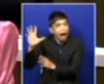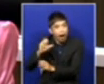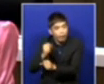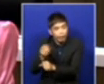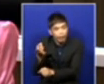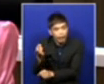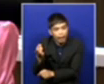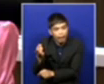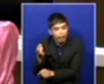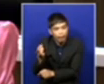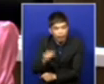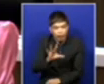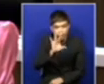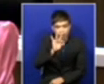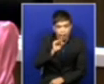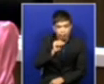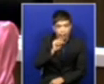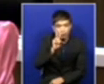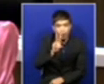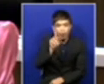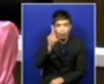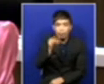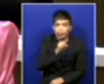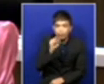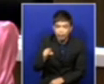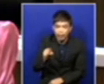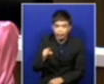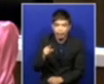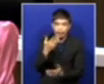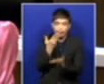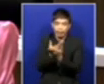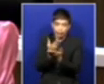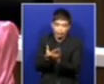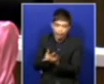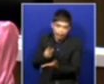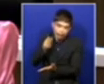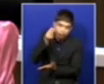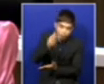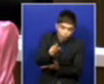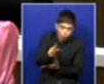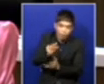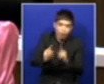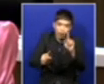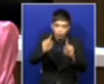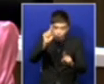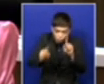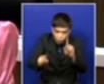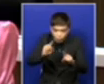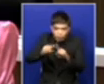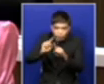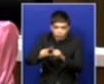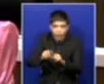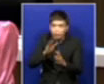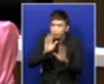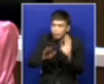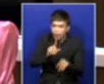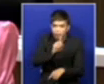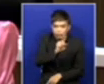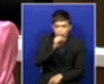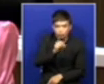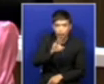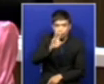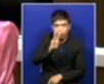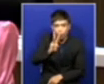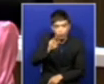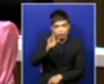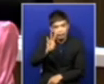ท 82% ครับเอาไปลงทุนในพันธบัตรรัฐบาลธนาคารแห่งประเทศไทยและรัฐวิสาหกิจต่างๆเป็นเงินถึง 1.67 ล้านล้านบาทนี่เงินประช